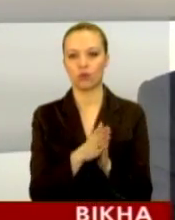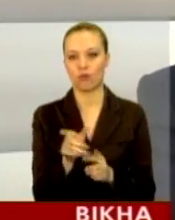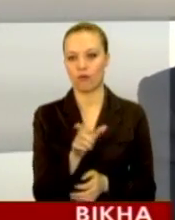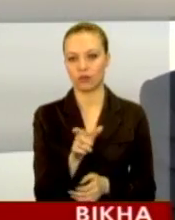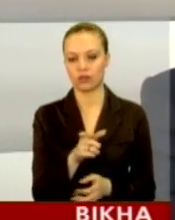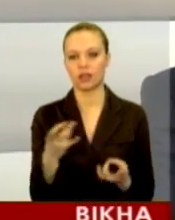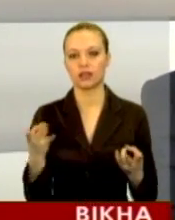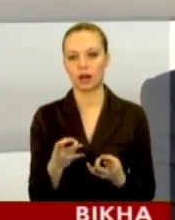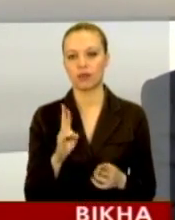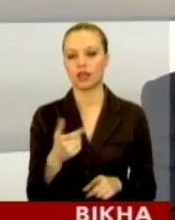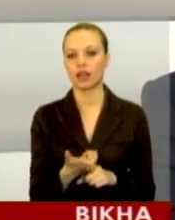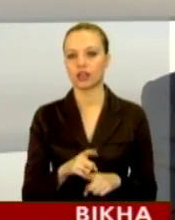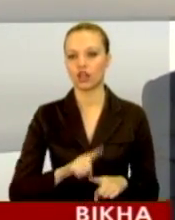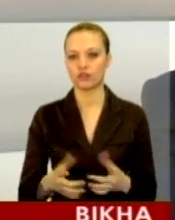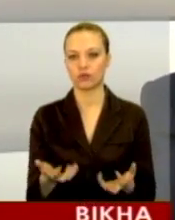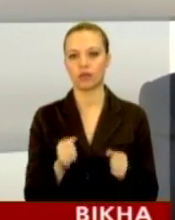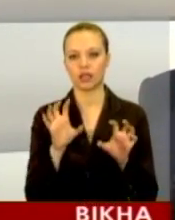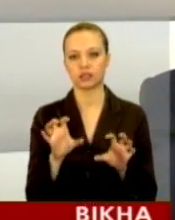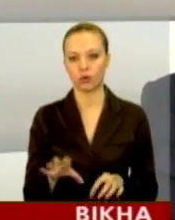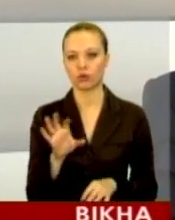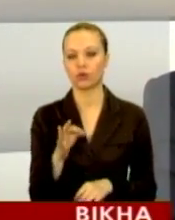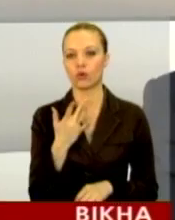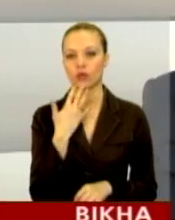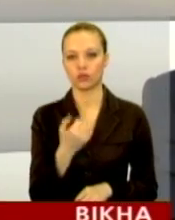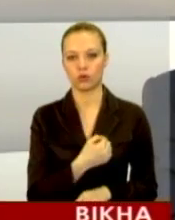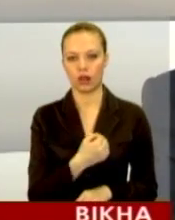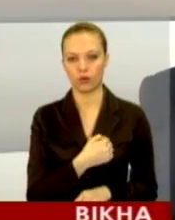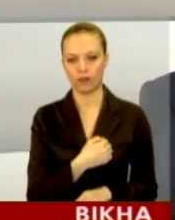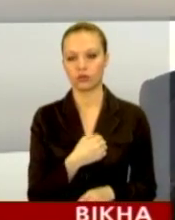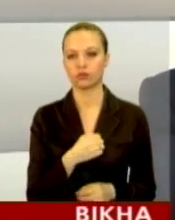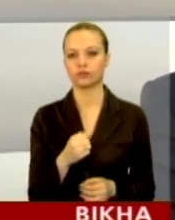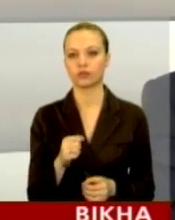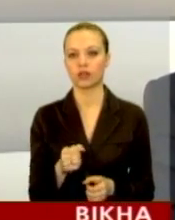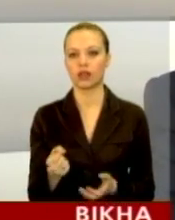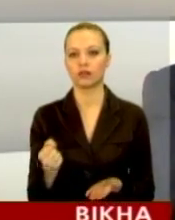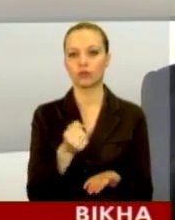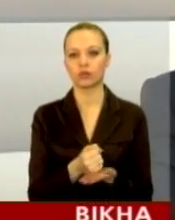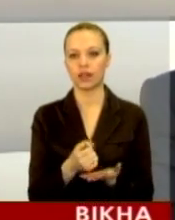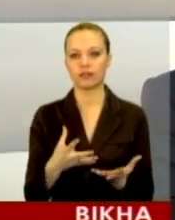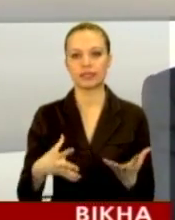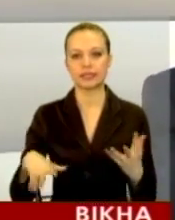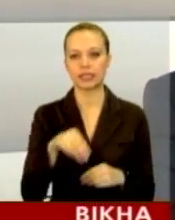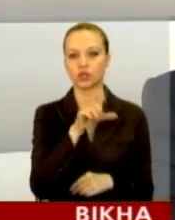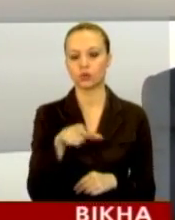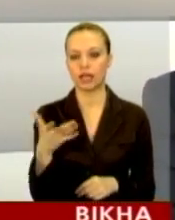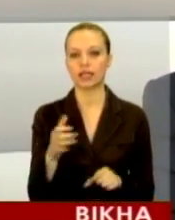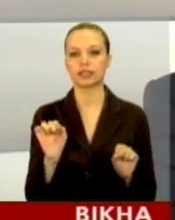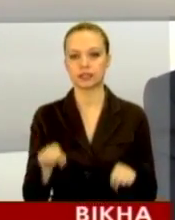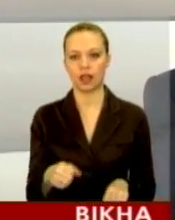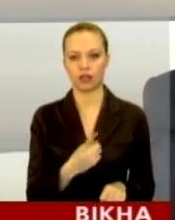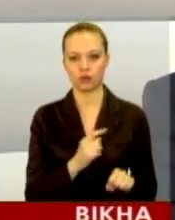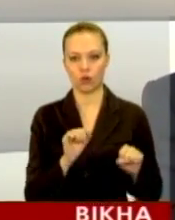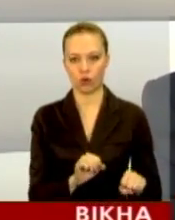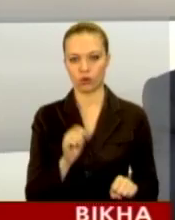домовленостями. Треба якнайшвидше прийняти закон про Національну гвардію, поставити скрізь людей, які здатні